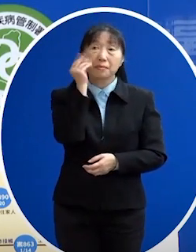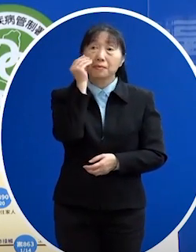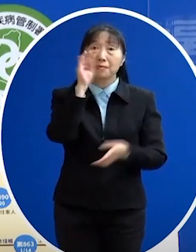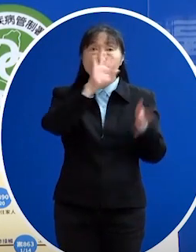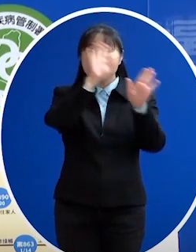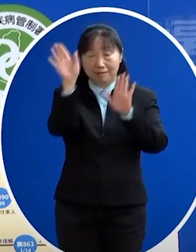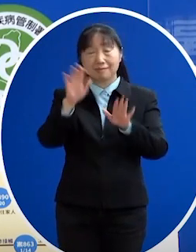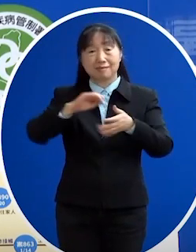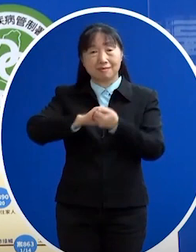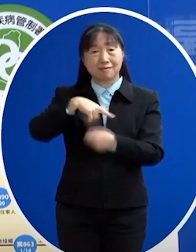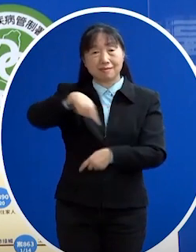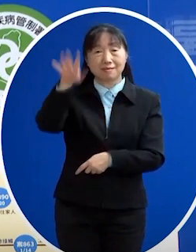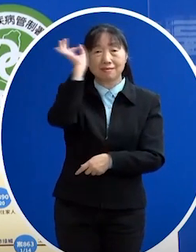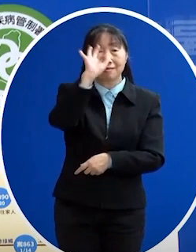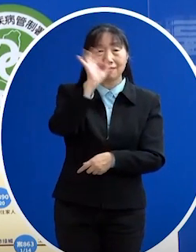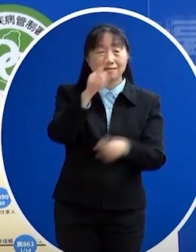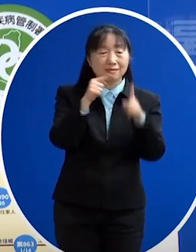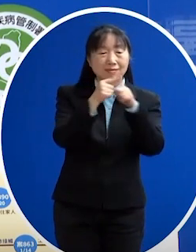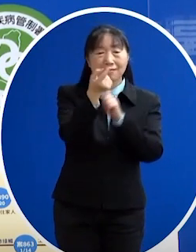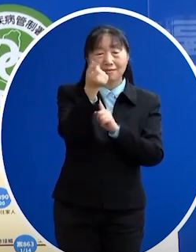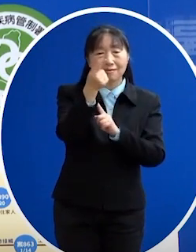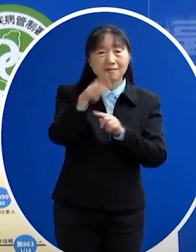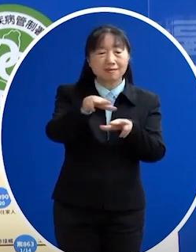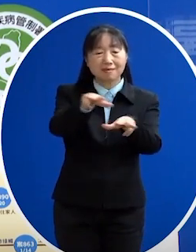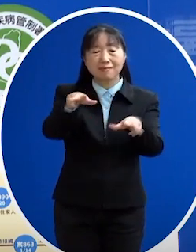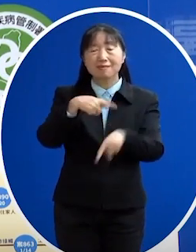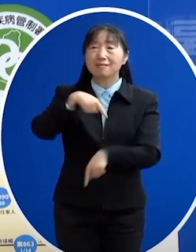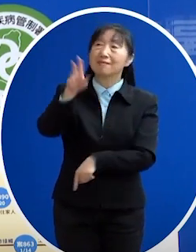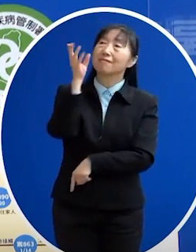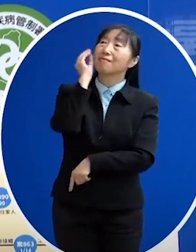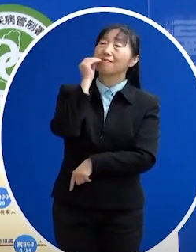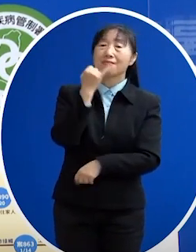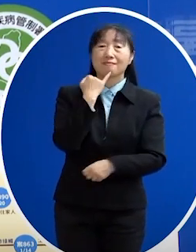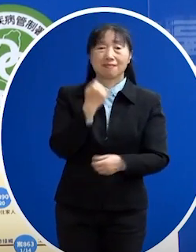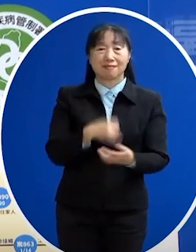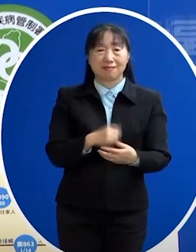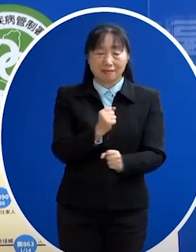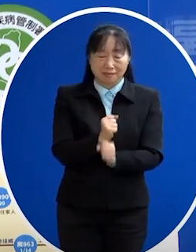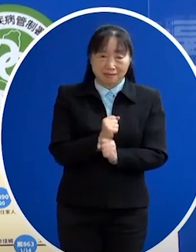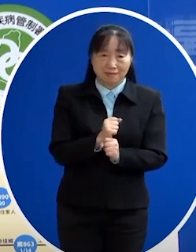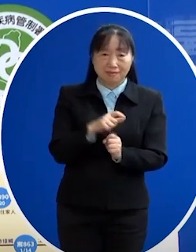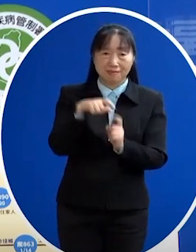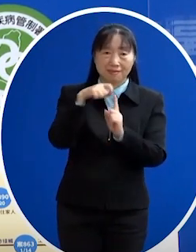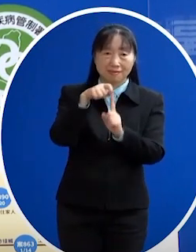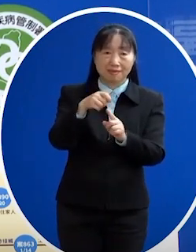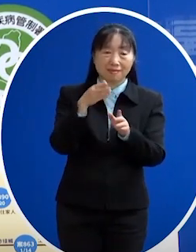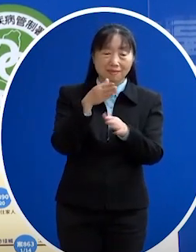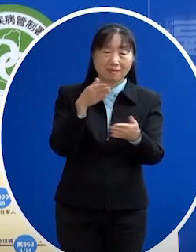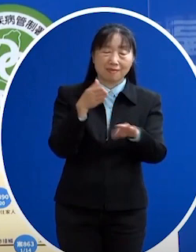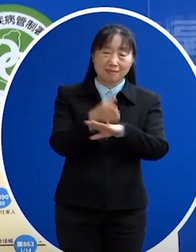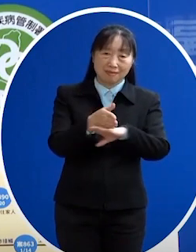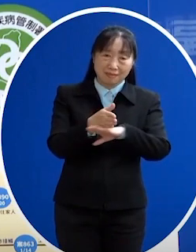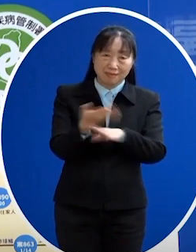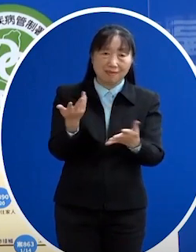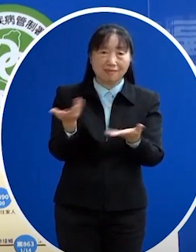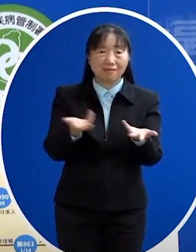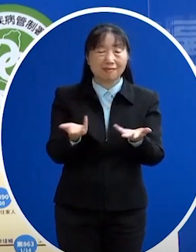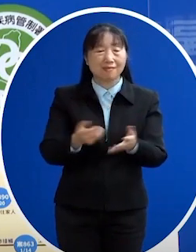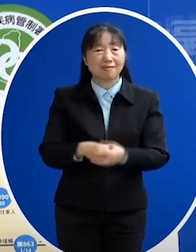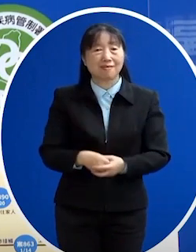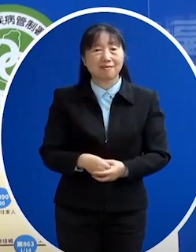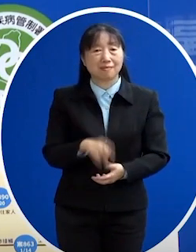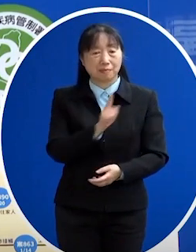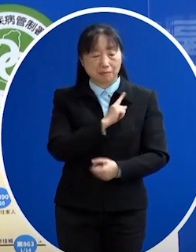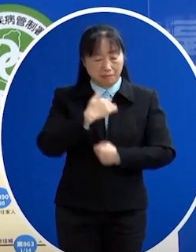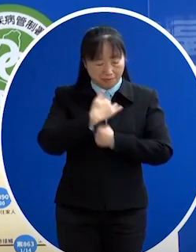找到比较空旷的地方嘛，不用那么的挤。那所以注意一下交通的讯息，那当然也要注意